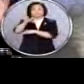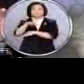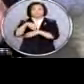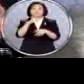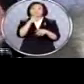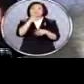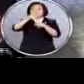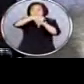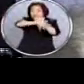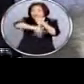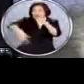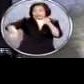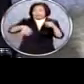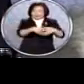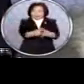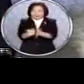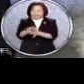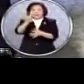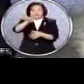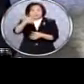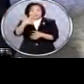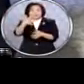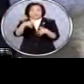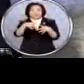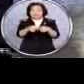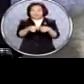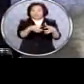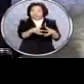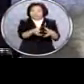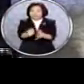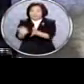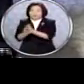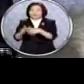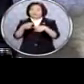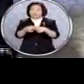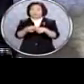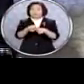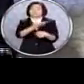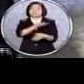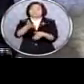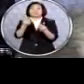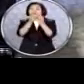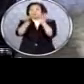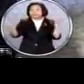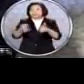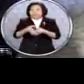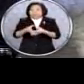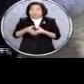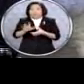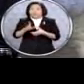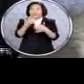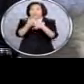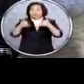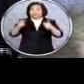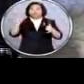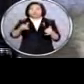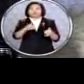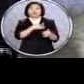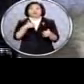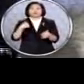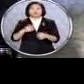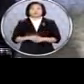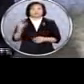关2500个单位的公共区域呢都开放成为无线宽频，现在实施从10月多